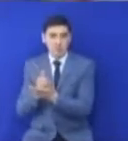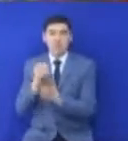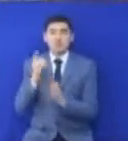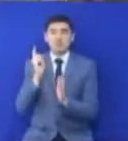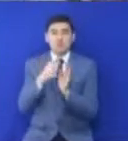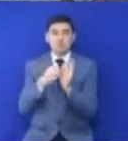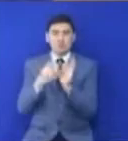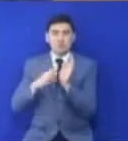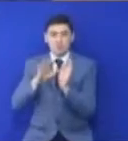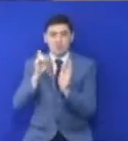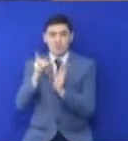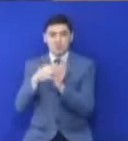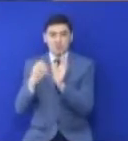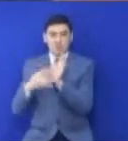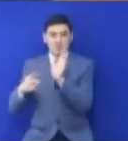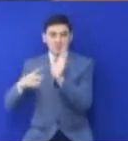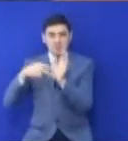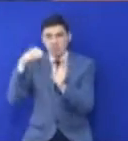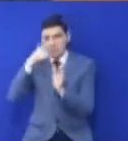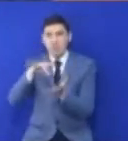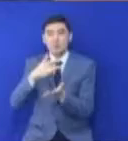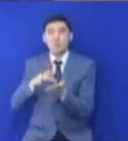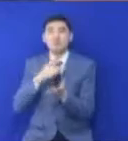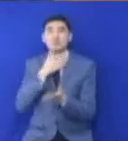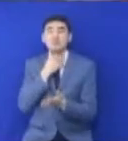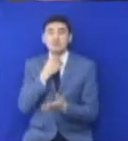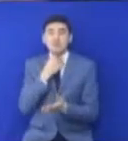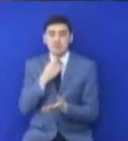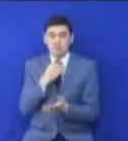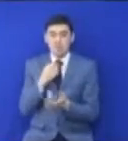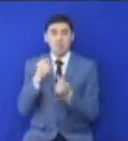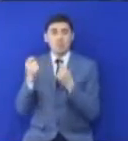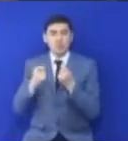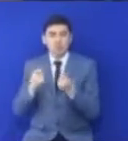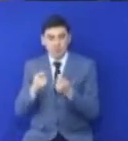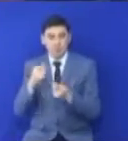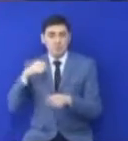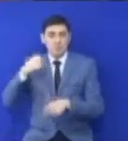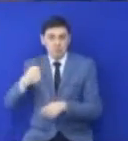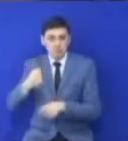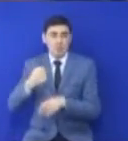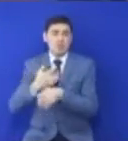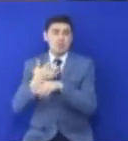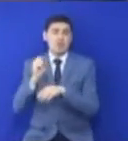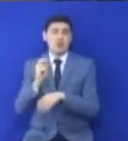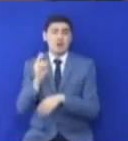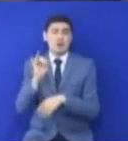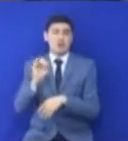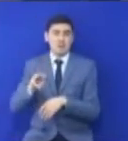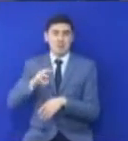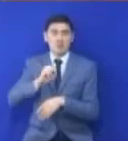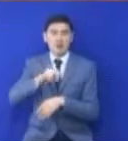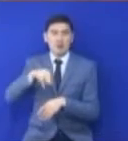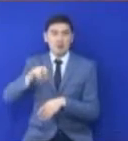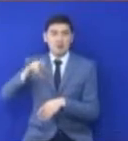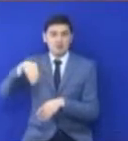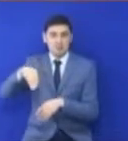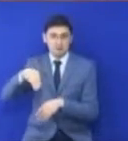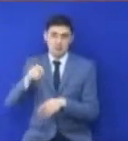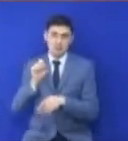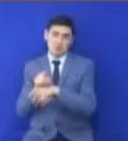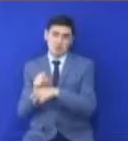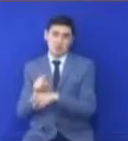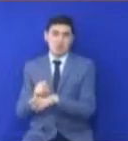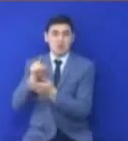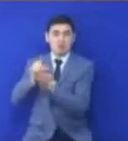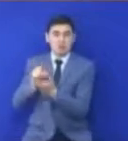1995-97 жылдары Семей қаласы әкімшілігінің басшысы, одан кейін әкімі болды. әкім аппаратының инспекторы ретінде жүктелген